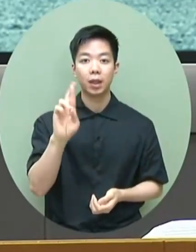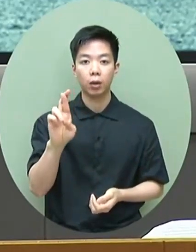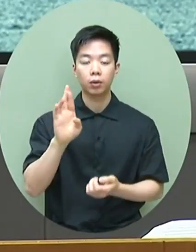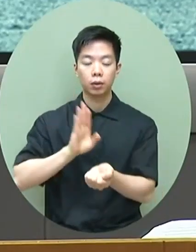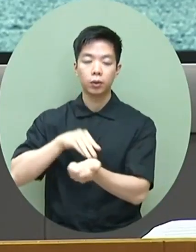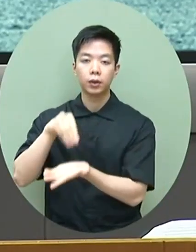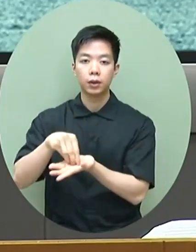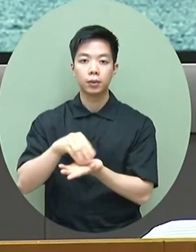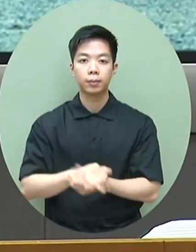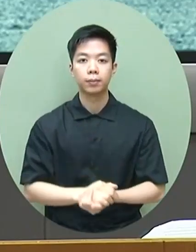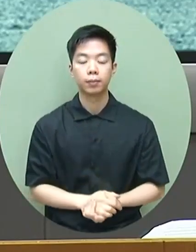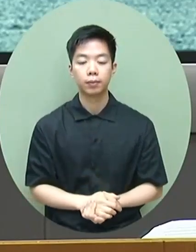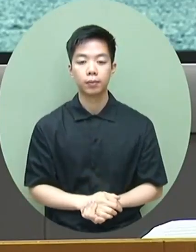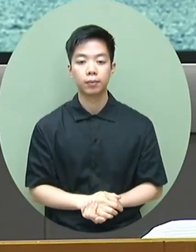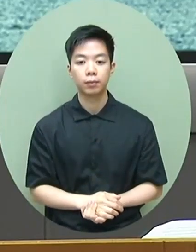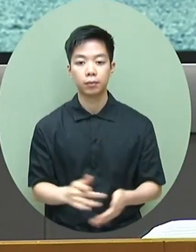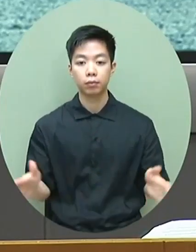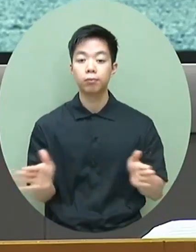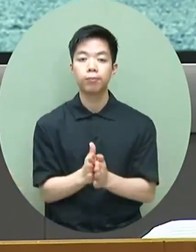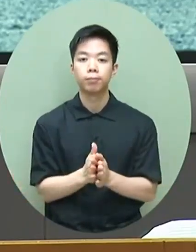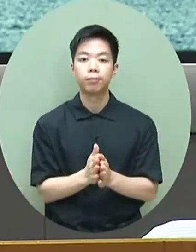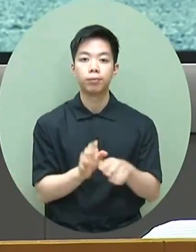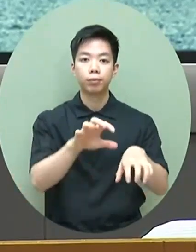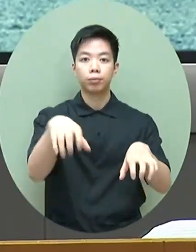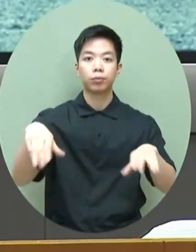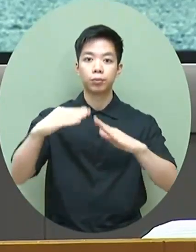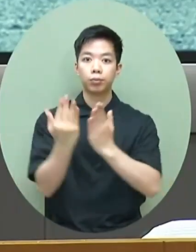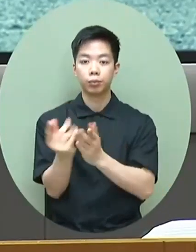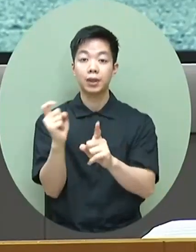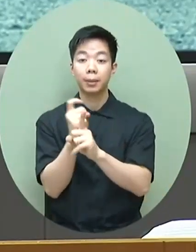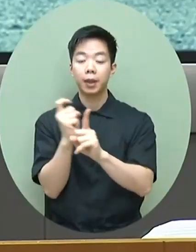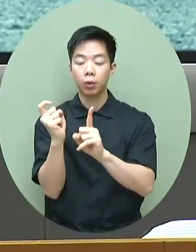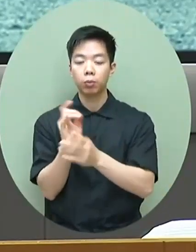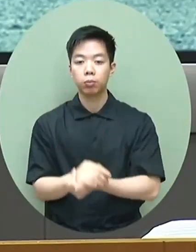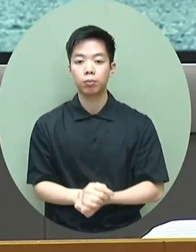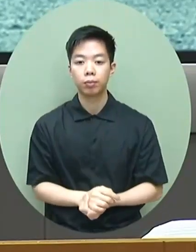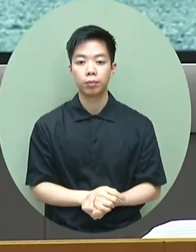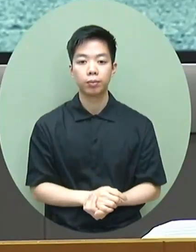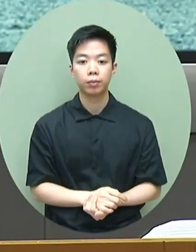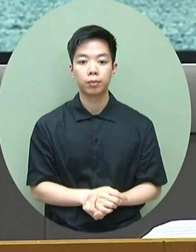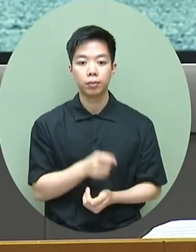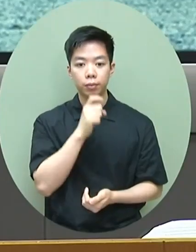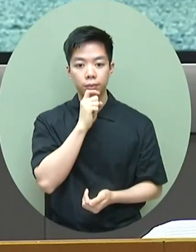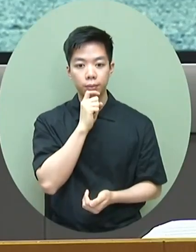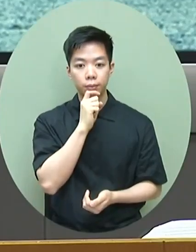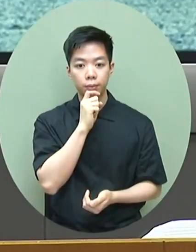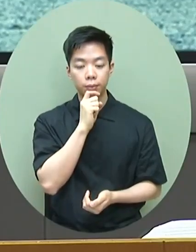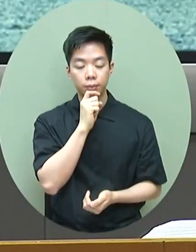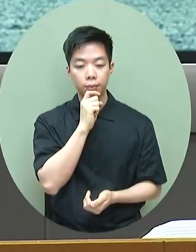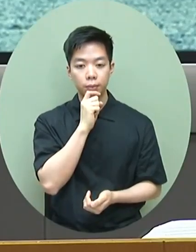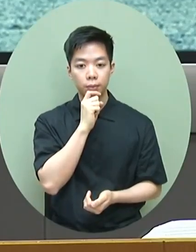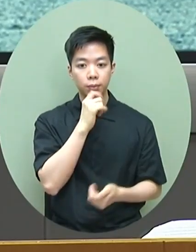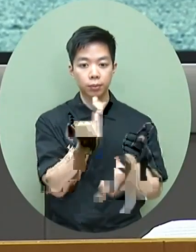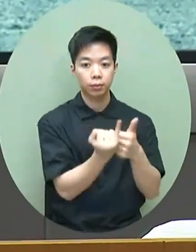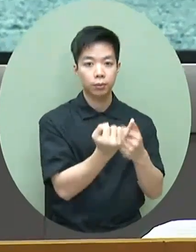都係19個學校咧，就有19間學校，就有13個係學生啦，有6